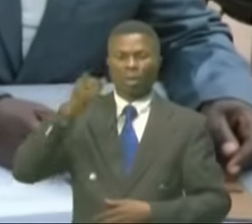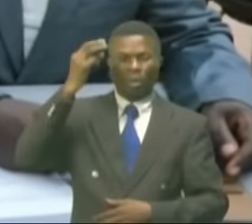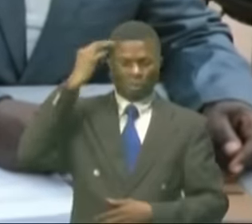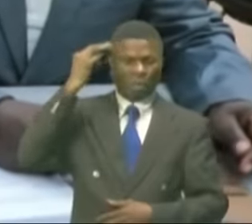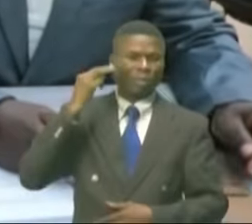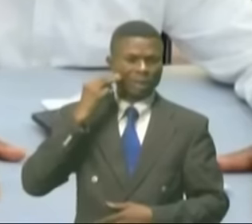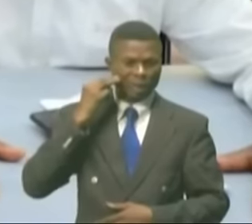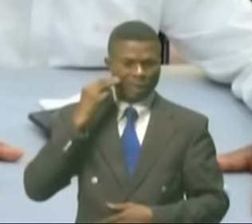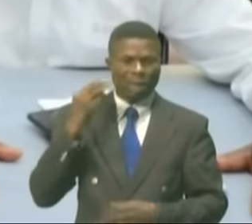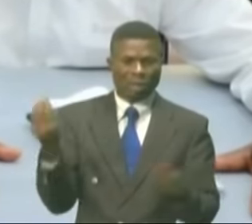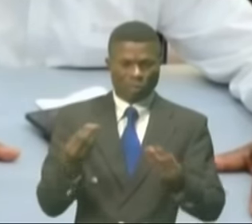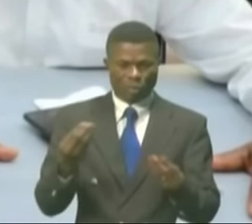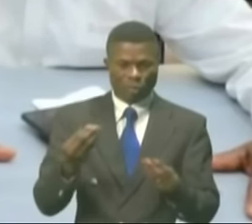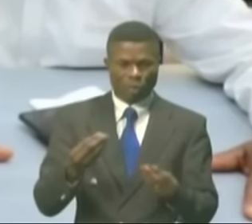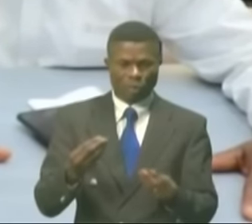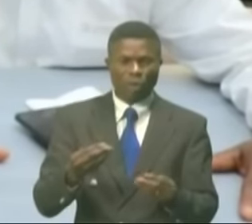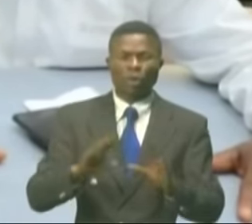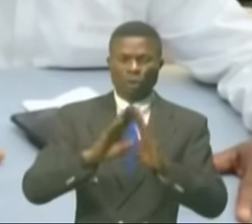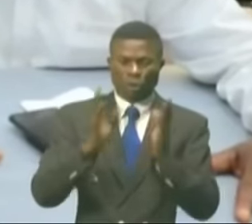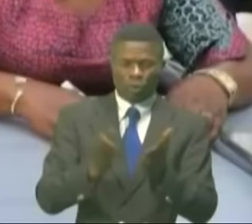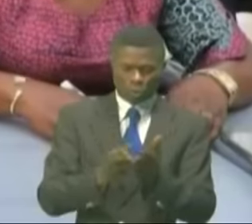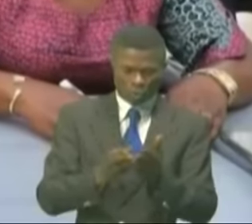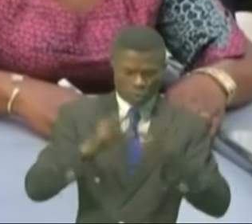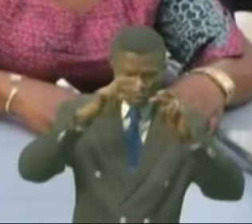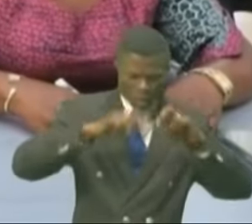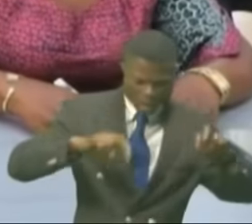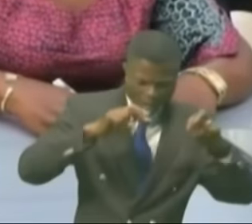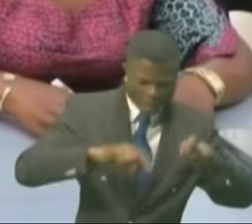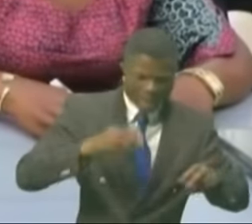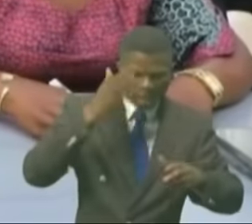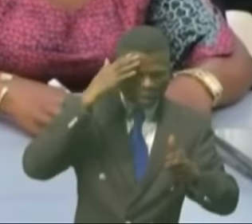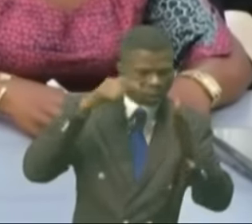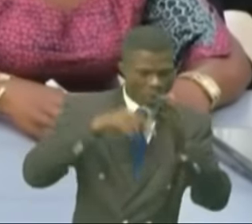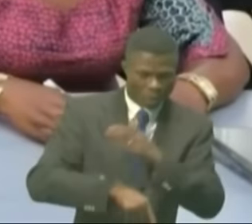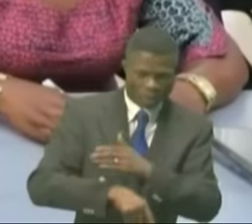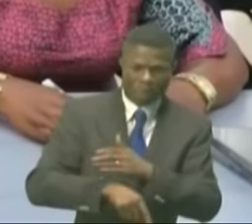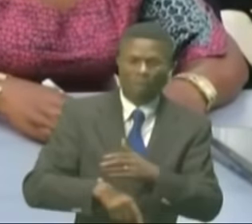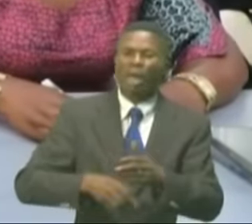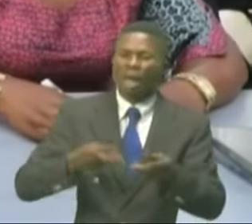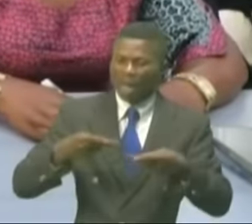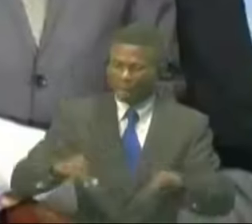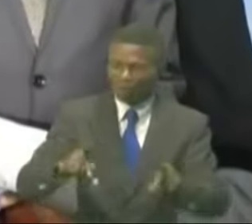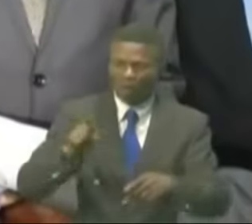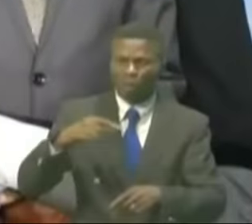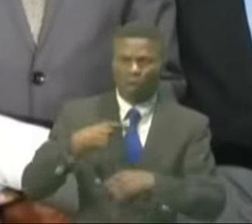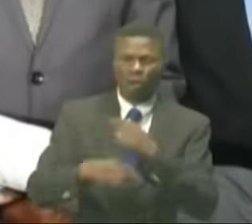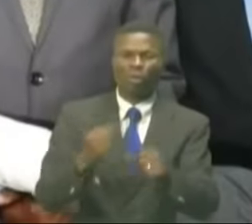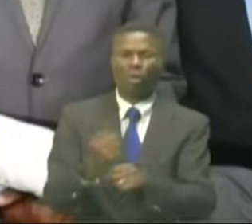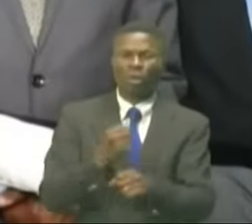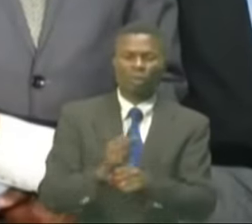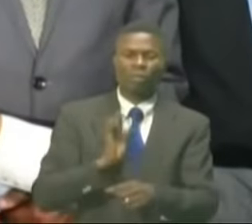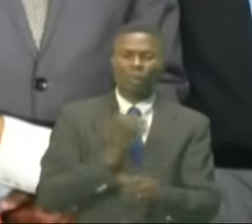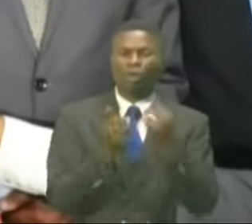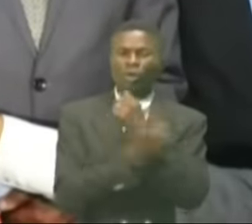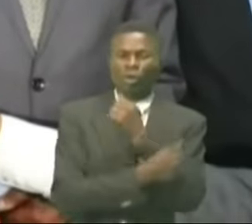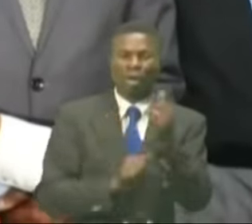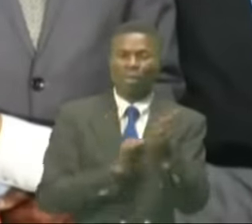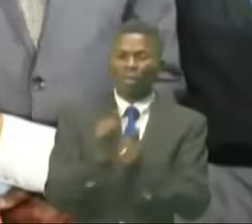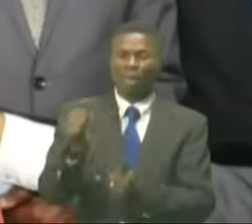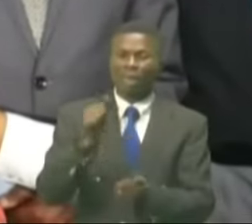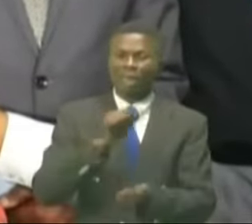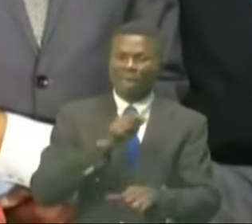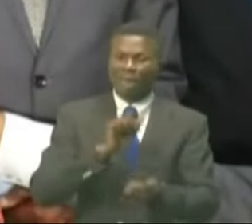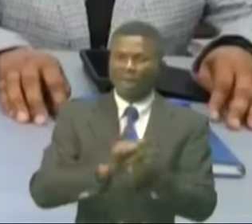ministre pour que nous puissions les critiquer et aussi l'investir. Vous connaissez bien que notre pays traverse des